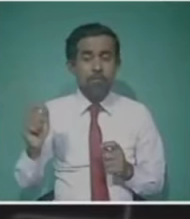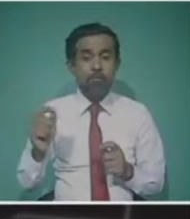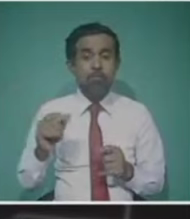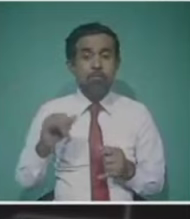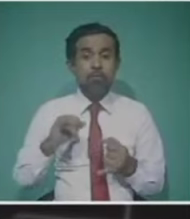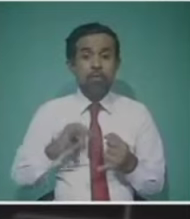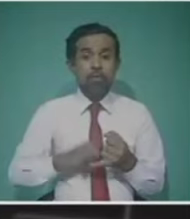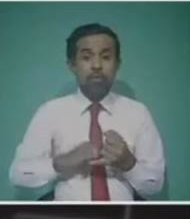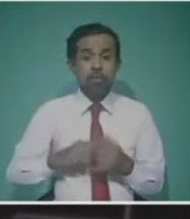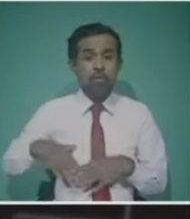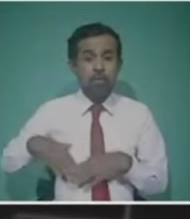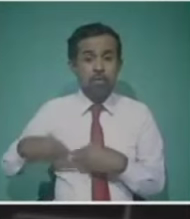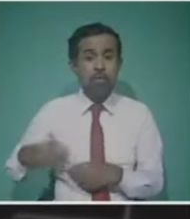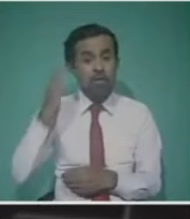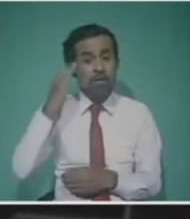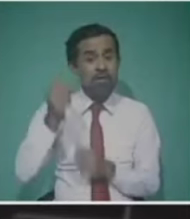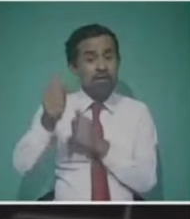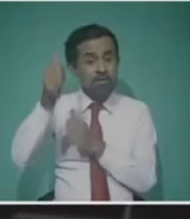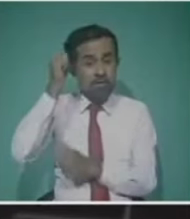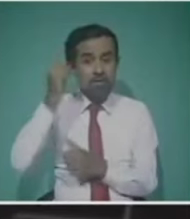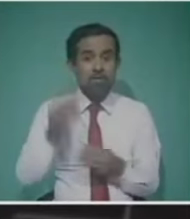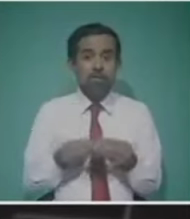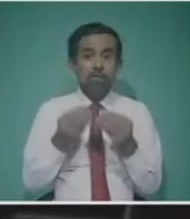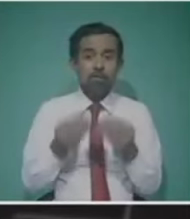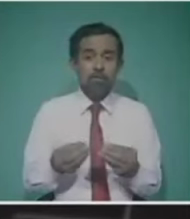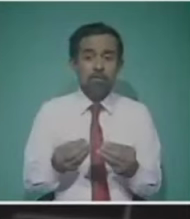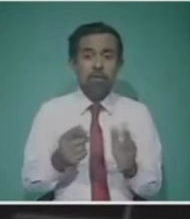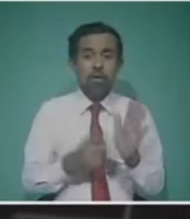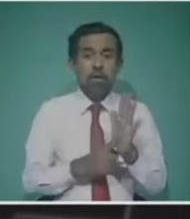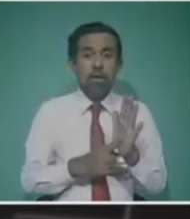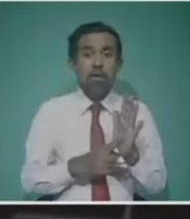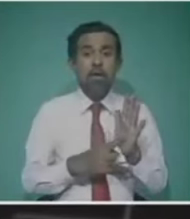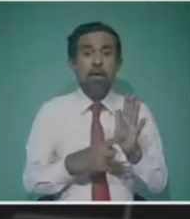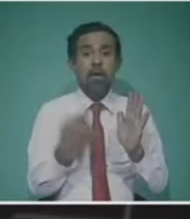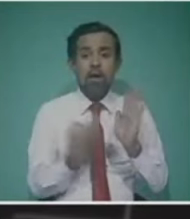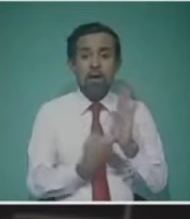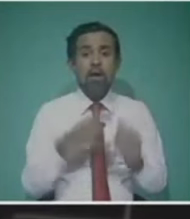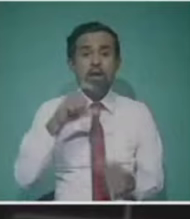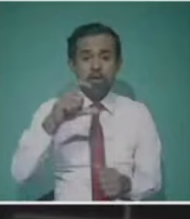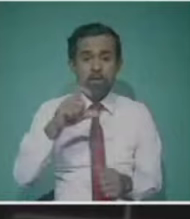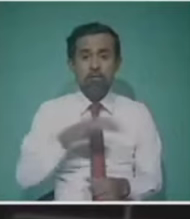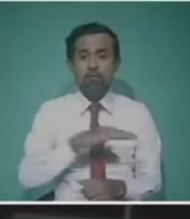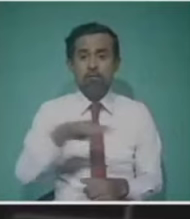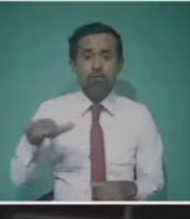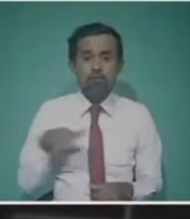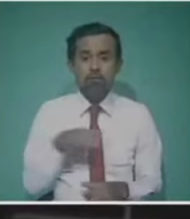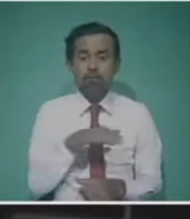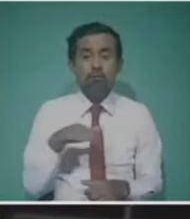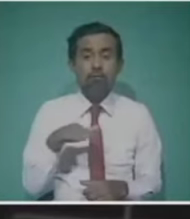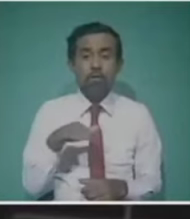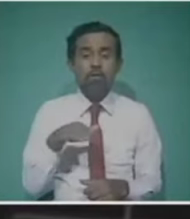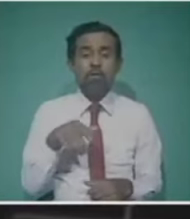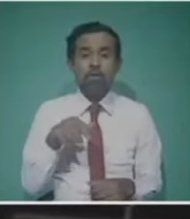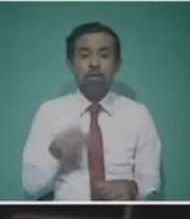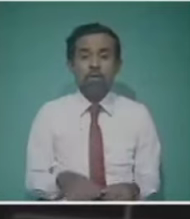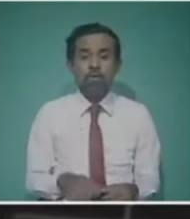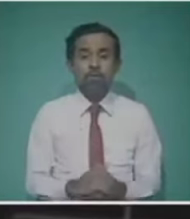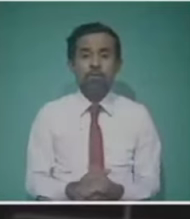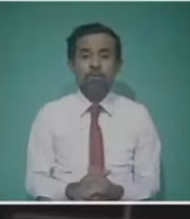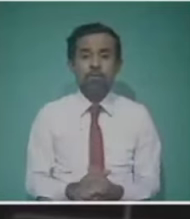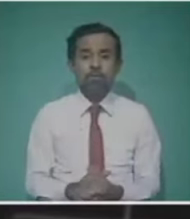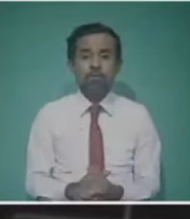அம்மையாருடைய காலத்தில் கொண்டு வரப்பட்ட எல்ஆர்சி காணி சீர்திருத்த ஆணைக்குழுவின் ஊடாக பல கிட்டத்தட்ட